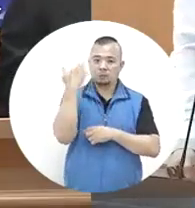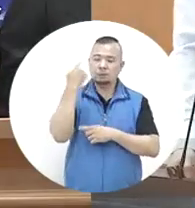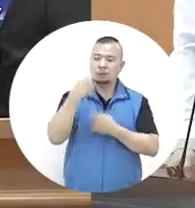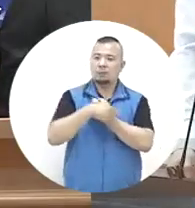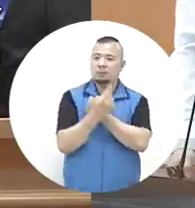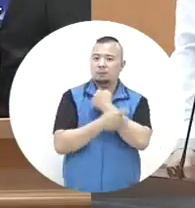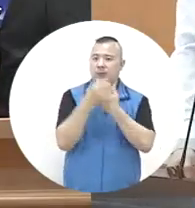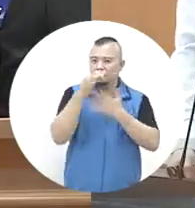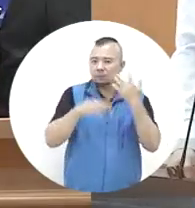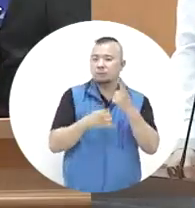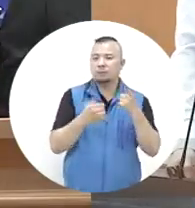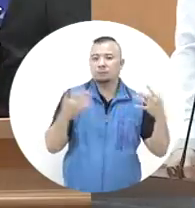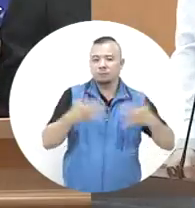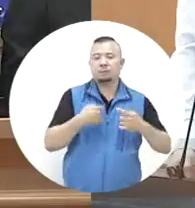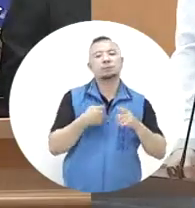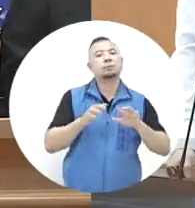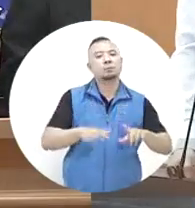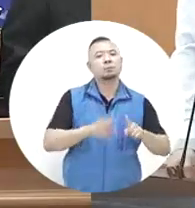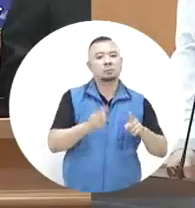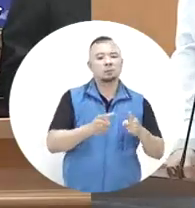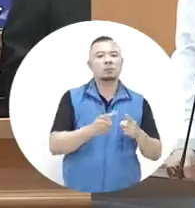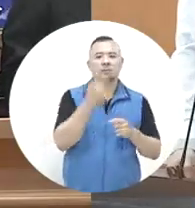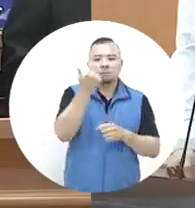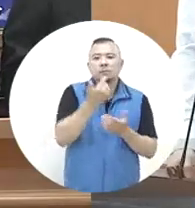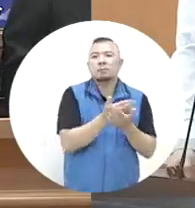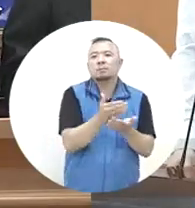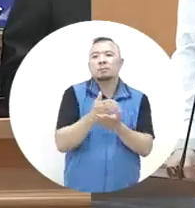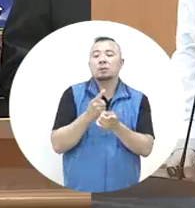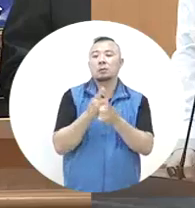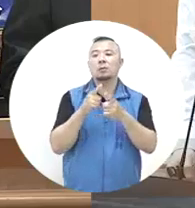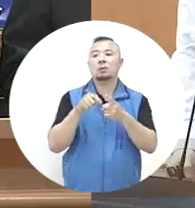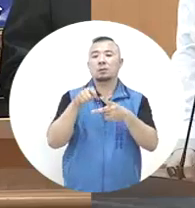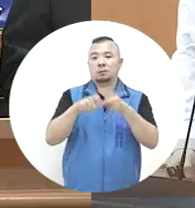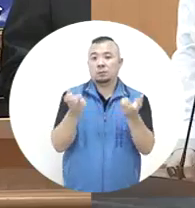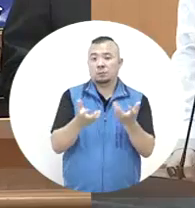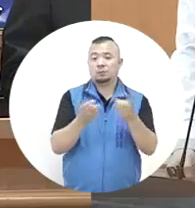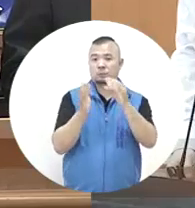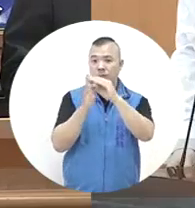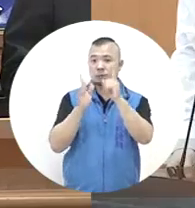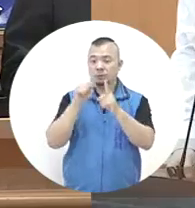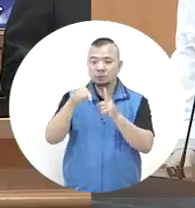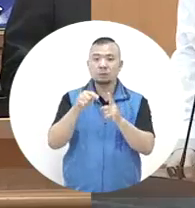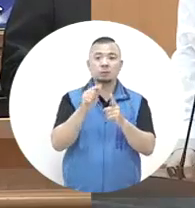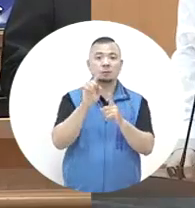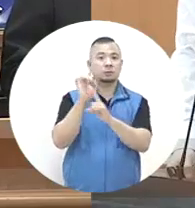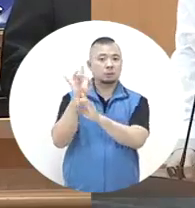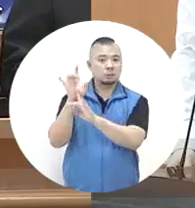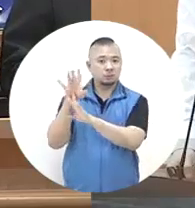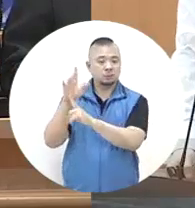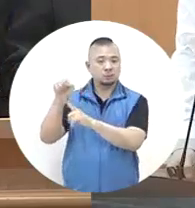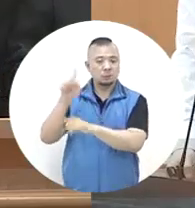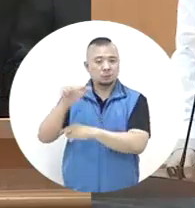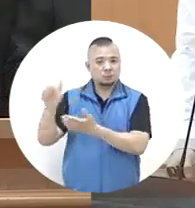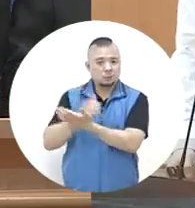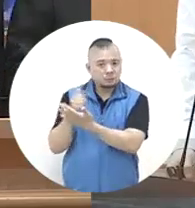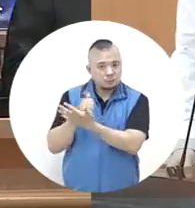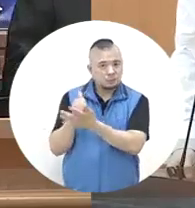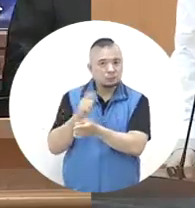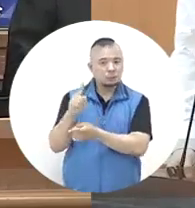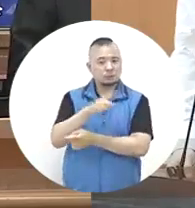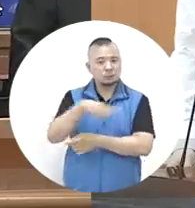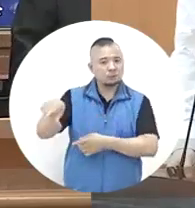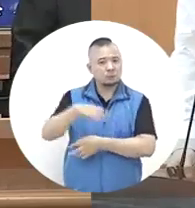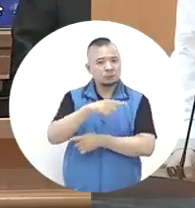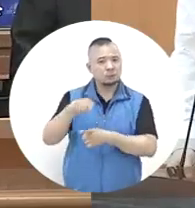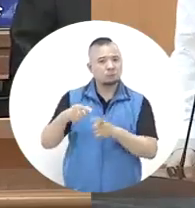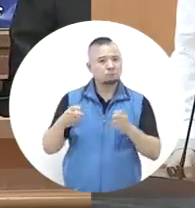我们都逐一克服了。因为公务局这边真的很帮忙，尤其又跟新竹物流，它有些东西要退缩部分，所以目前的话，据我了解，